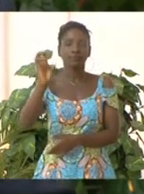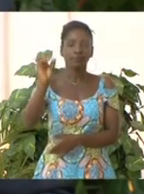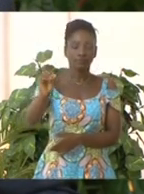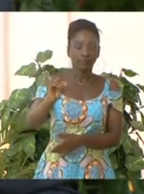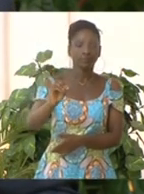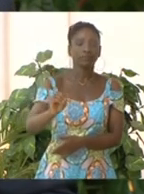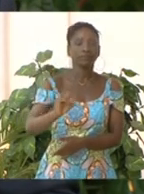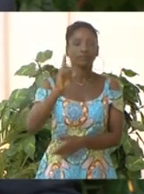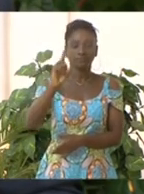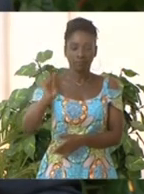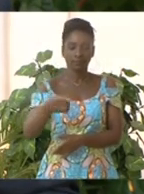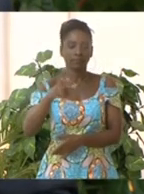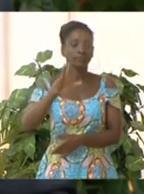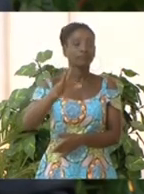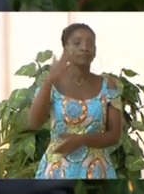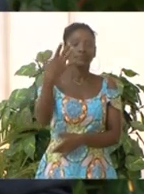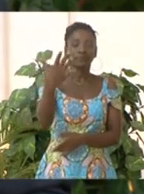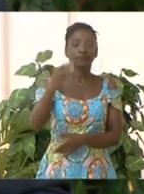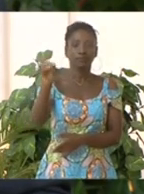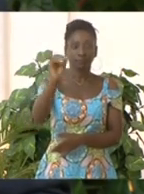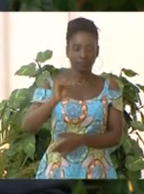soit 1,35%.